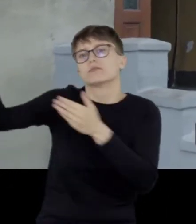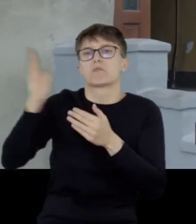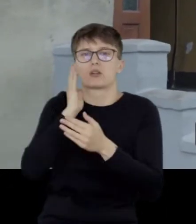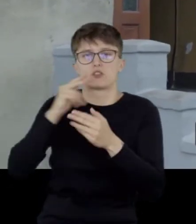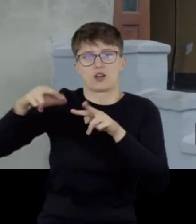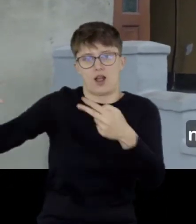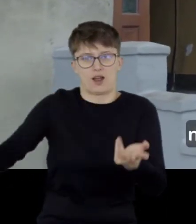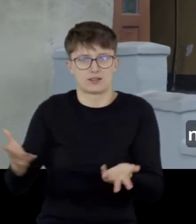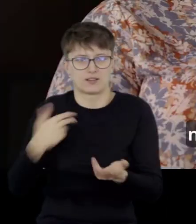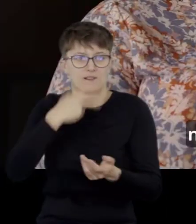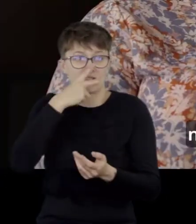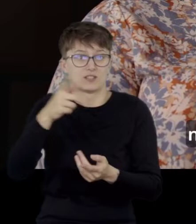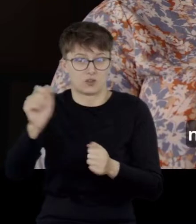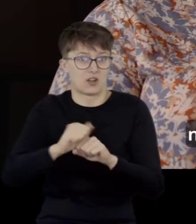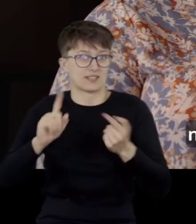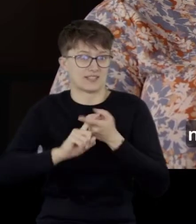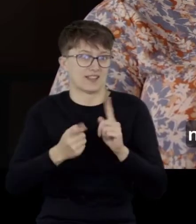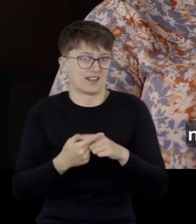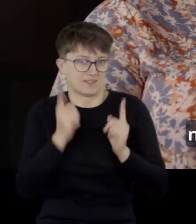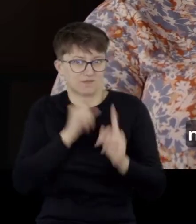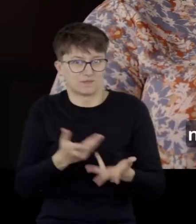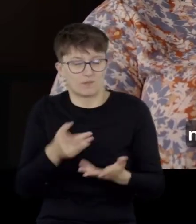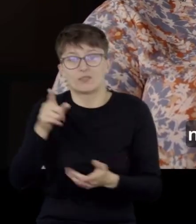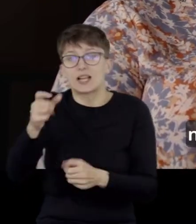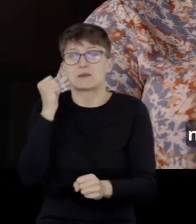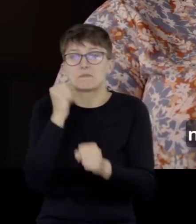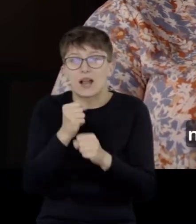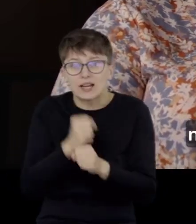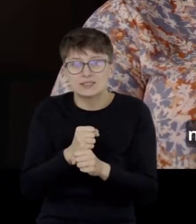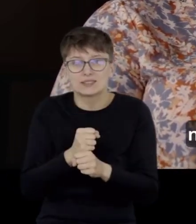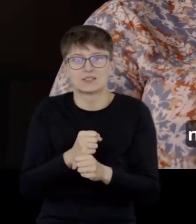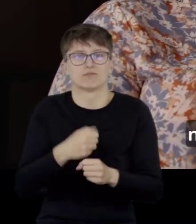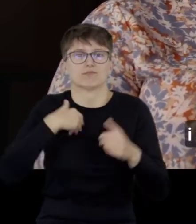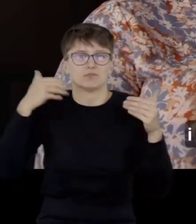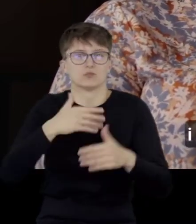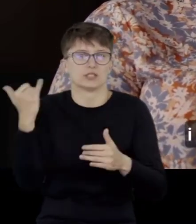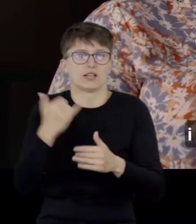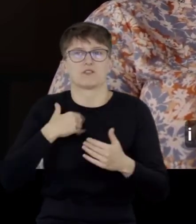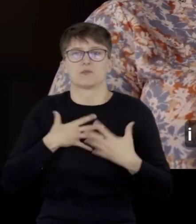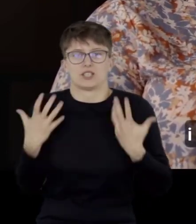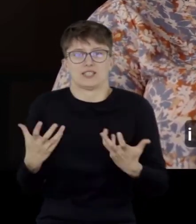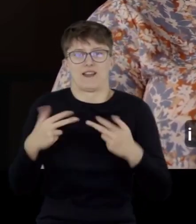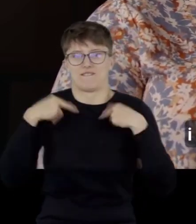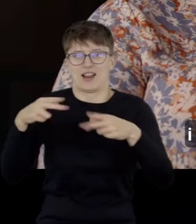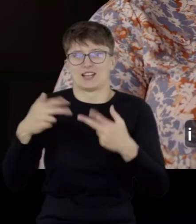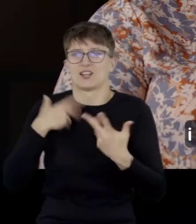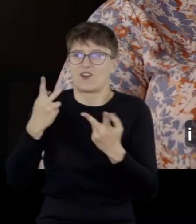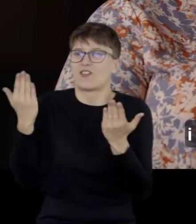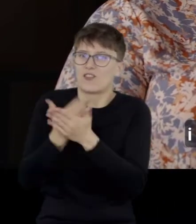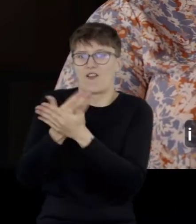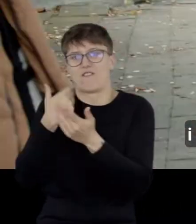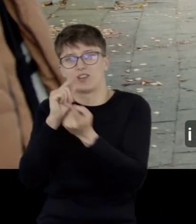mieszkańców, No to jakby ja wtedy widzę właśnie sens, tak, tej pracy i zawsze chce mi się wracać, kogoś